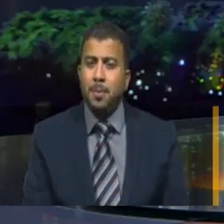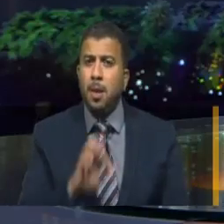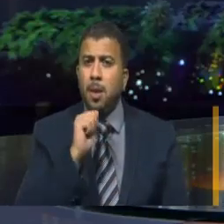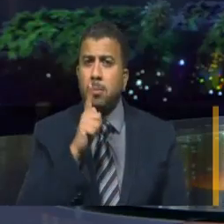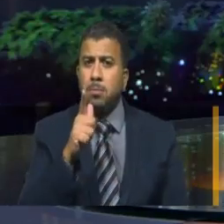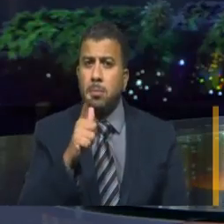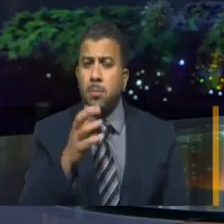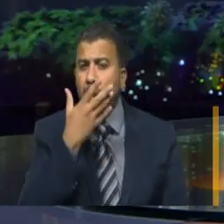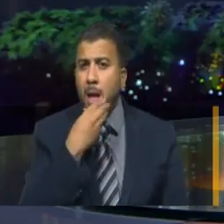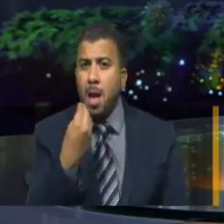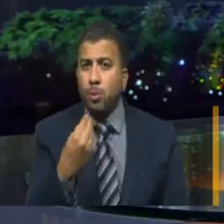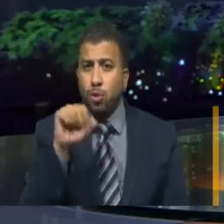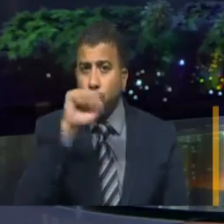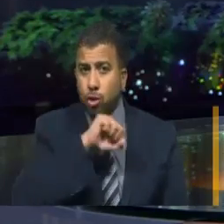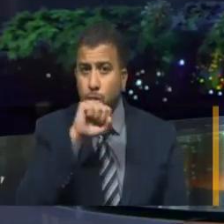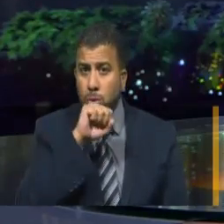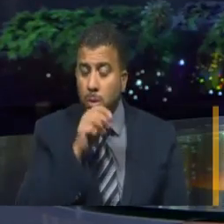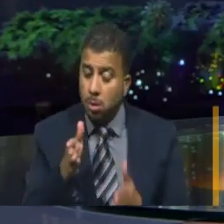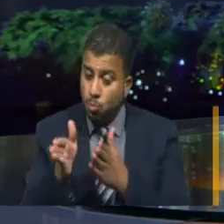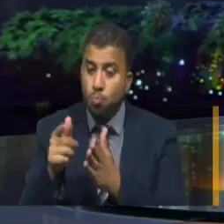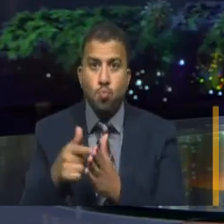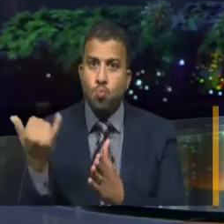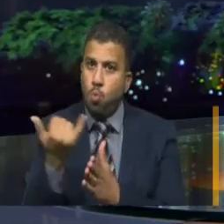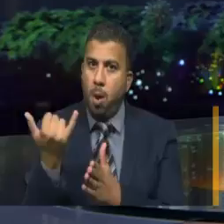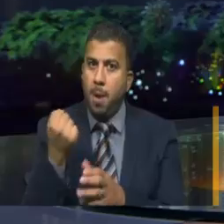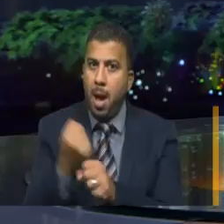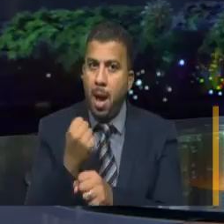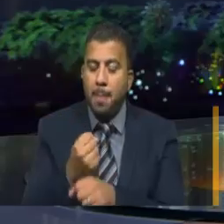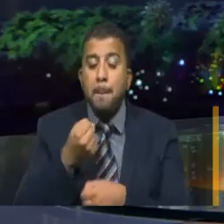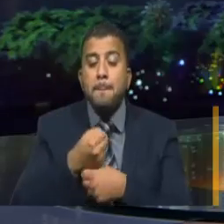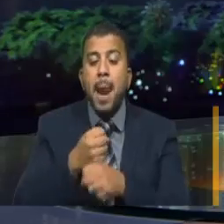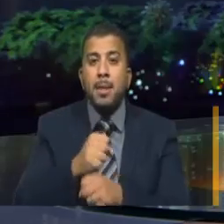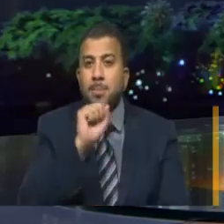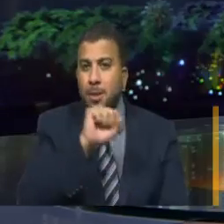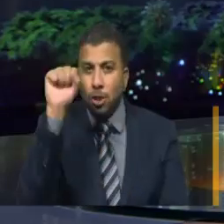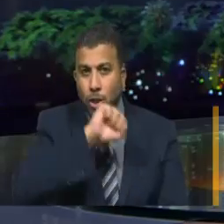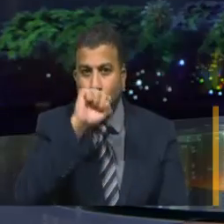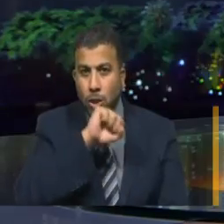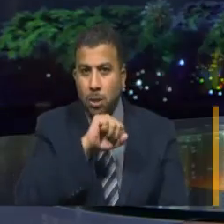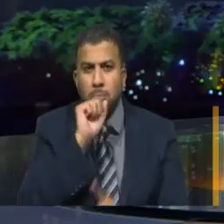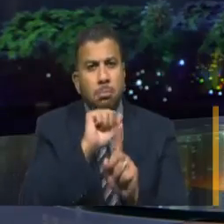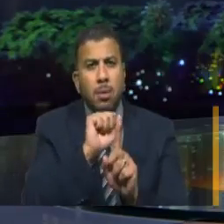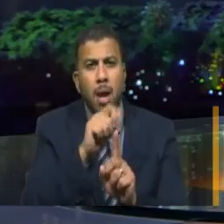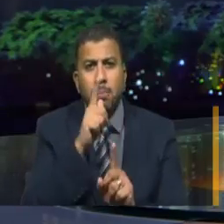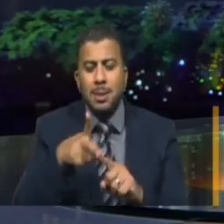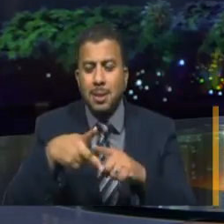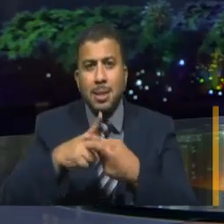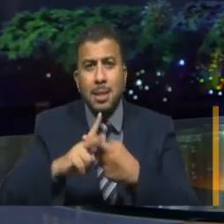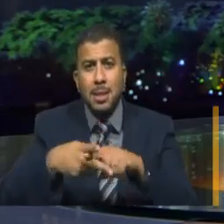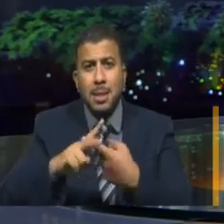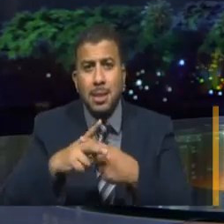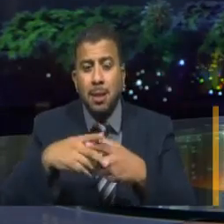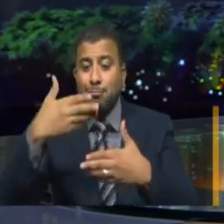يعد الجانب الجمالي لإمارة الشارقة ركنا مهما ضمن عمل بلدية الشارقة، خاصة فيما يتعلق بصيانة